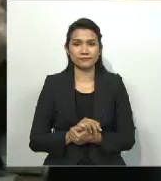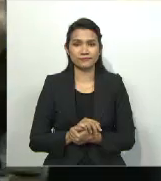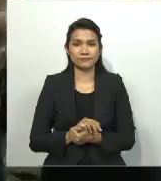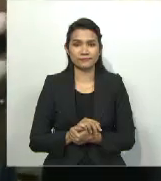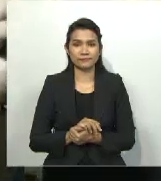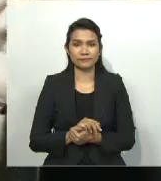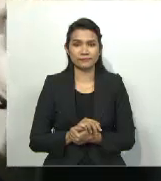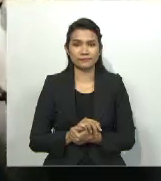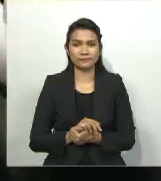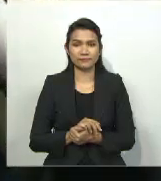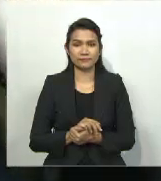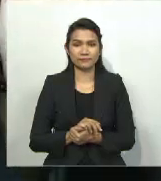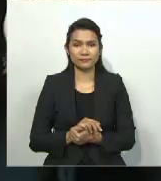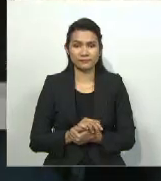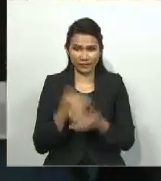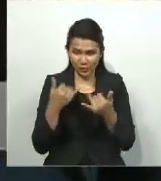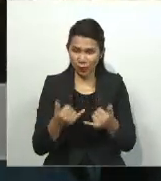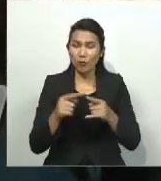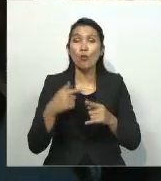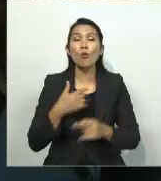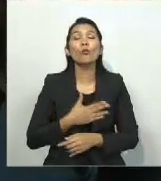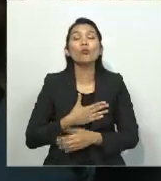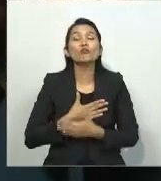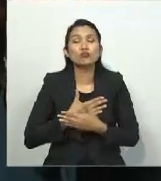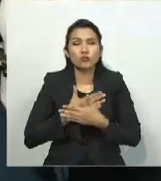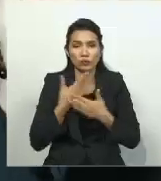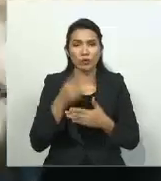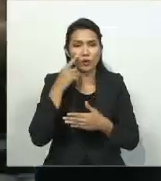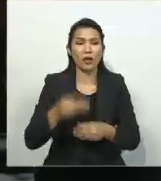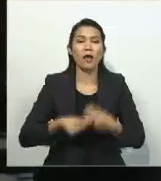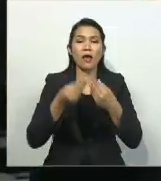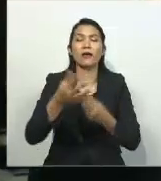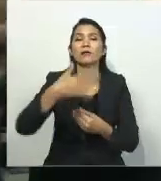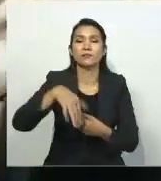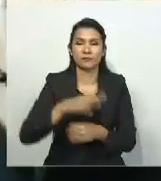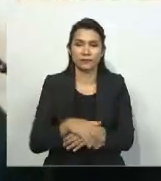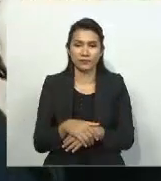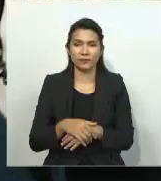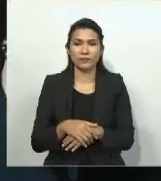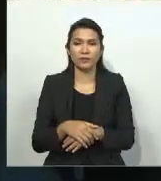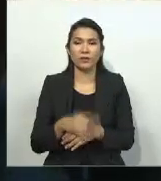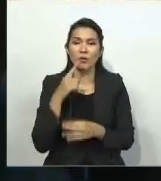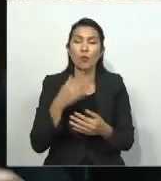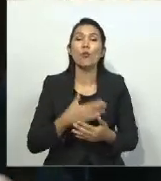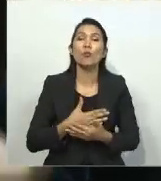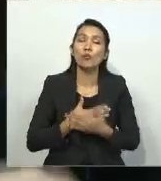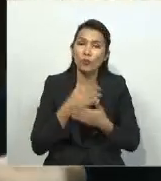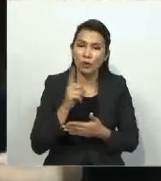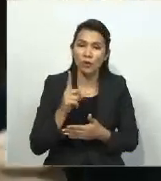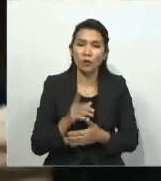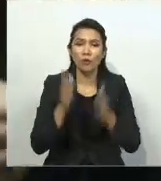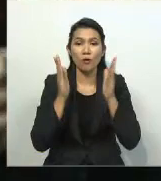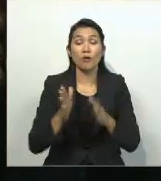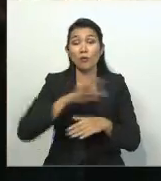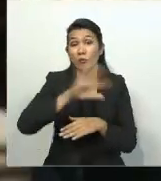วันนี้คือความสุขที่ทุกคนน่าจะได้รับไปเป็นความสุขที่ทุกค